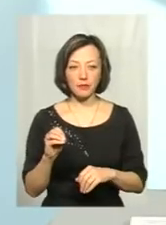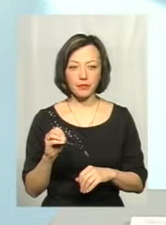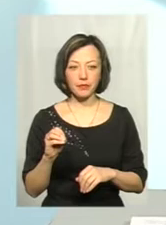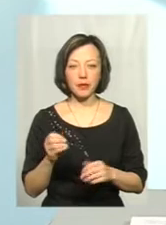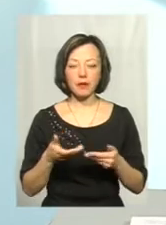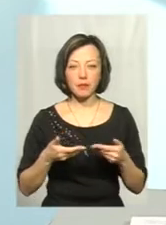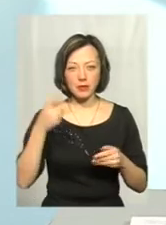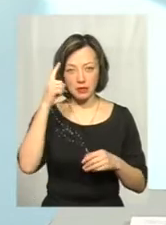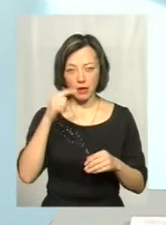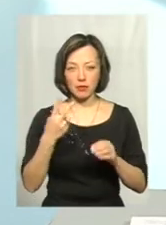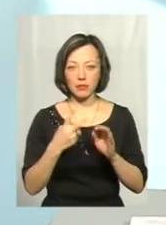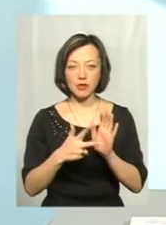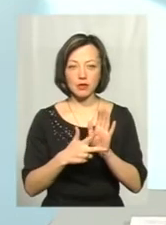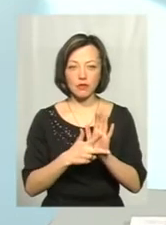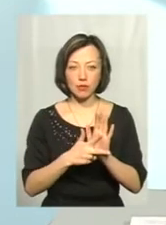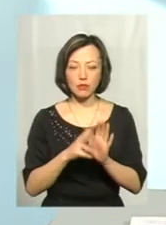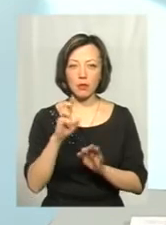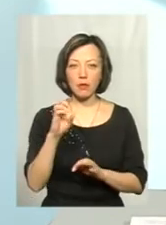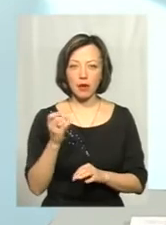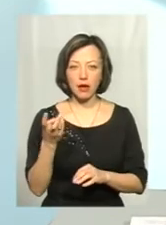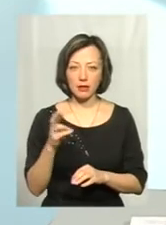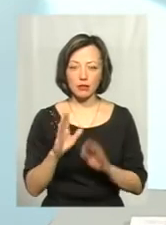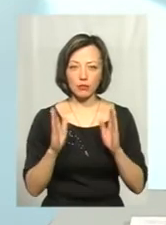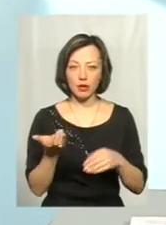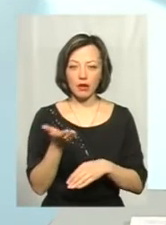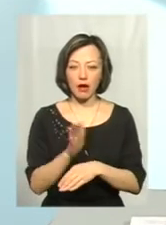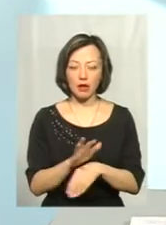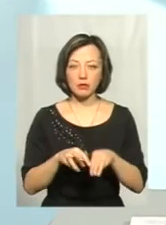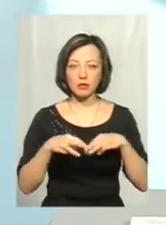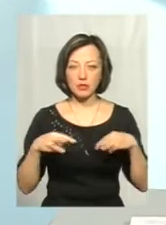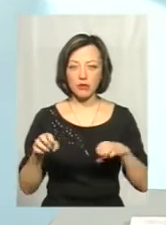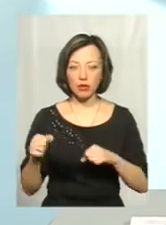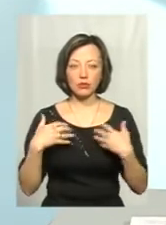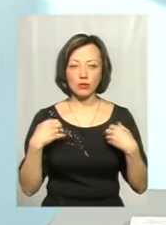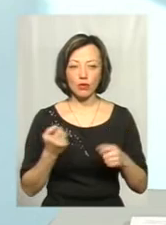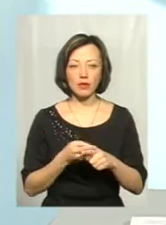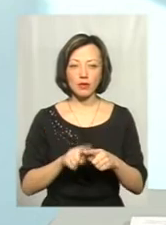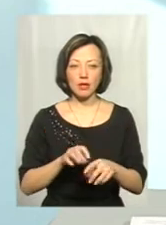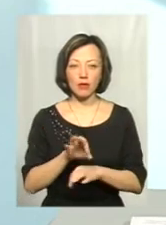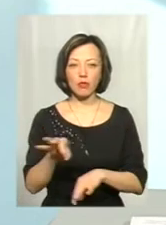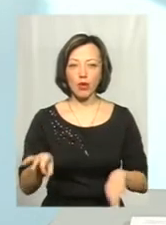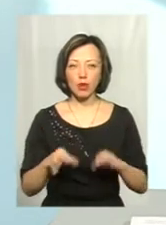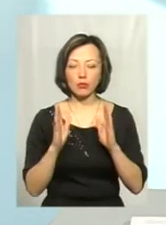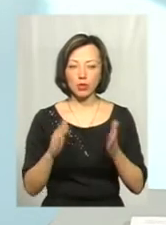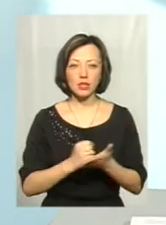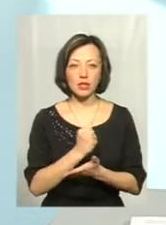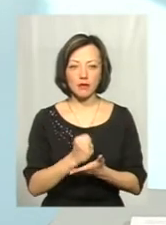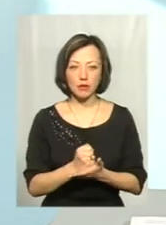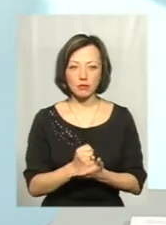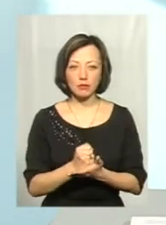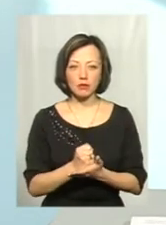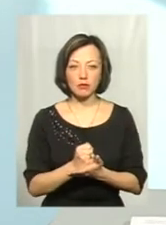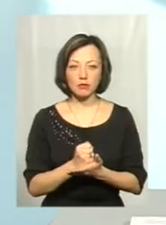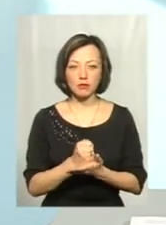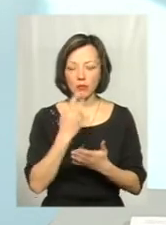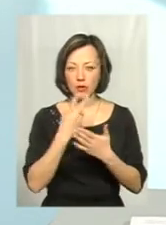ми знаємо, що 28 березня буде наказом Міністерства охорони здоров'я, цей проєкт буде затверджений. Можемо повести